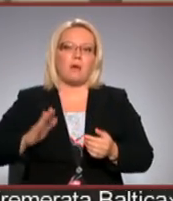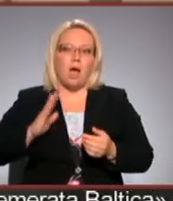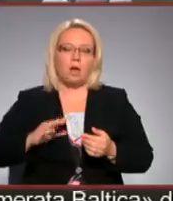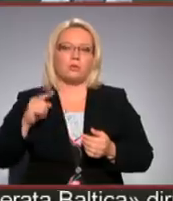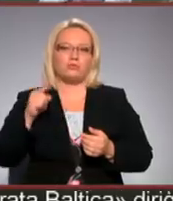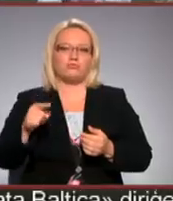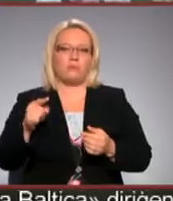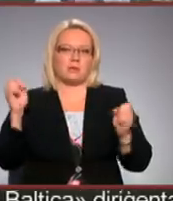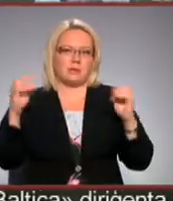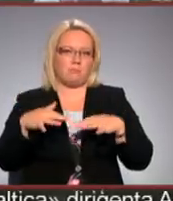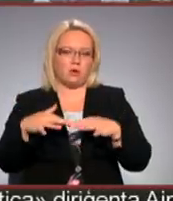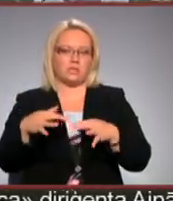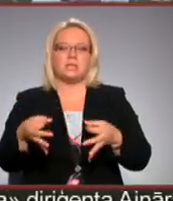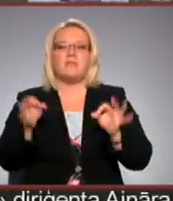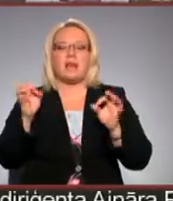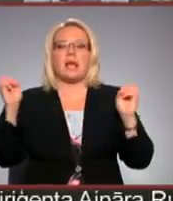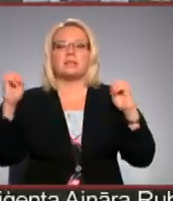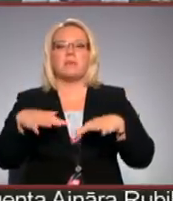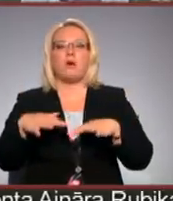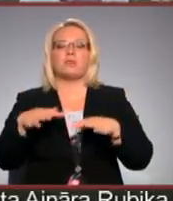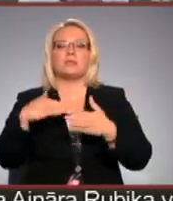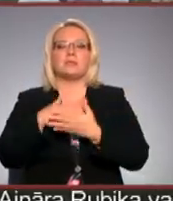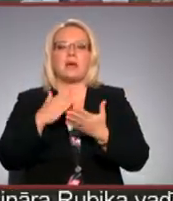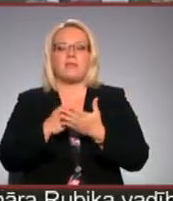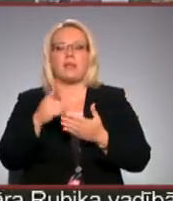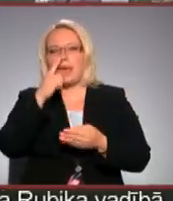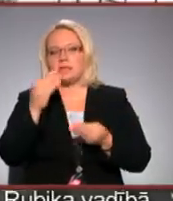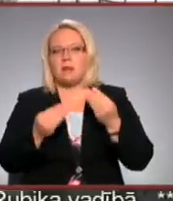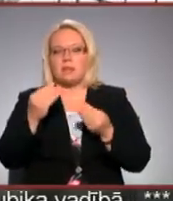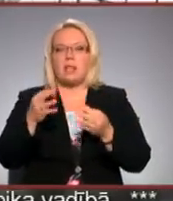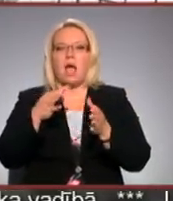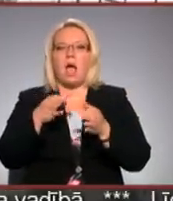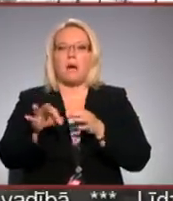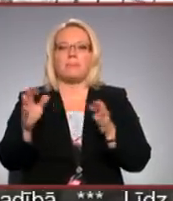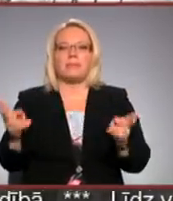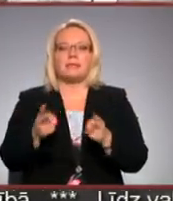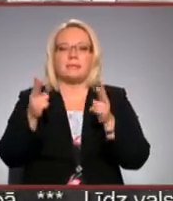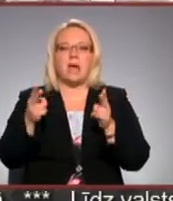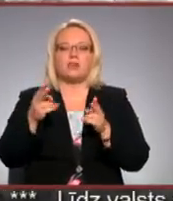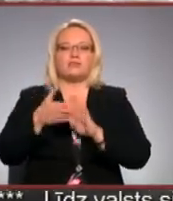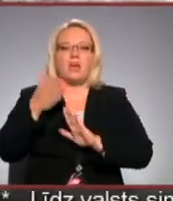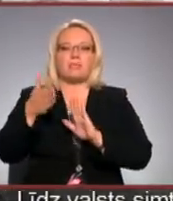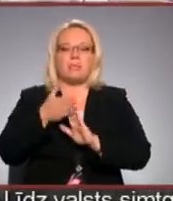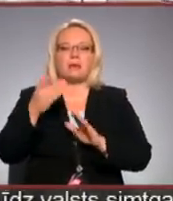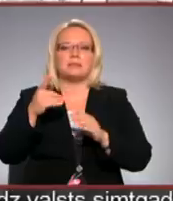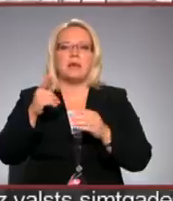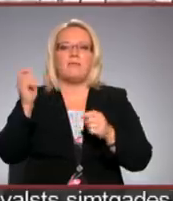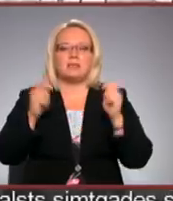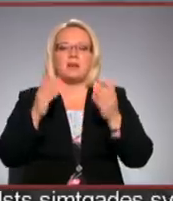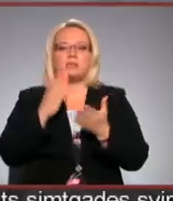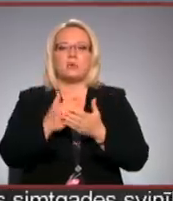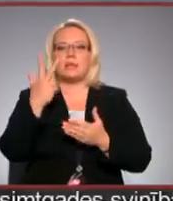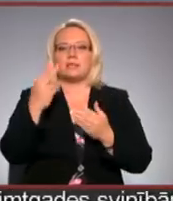simpoziju, protams. Nozīmīgākā simpozija sastāvdaļa ir eksperimentālo apdedzināšanas tehnoloģiju festivāls, kas notiks 3 dienas